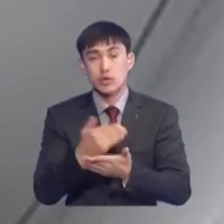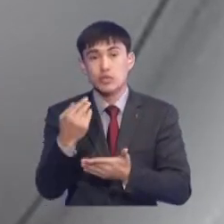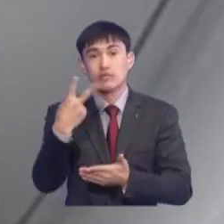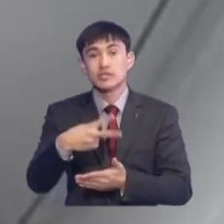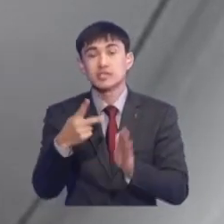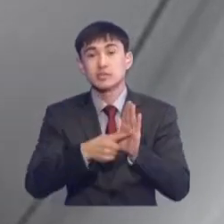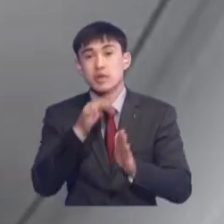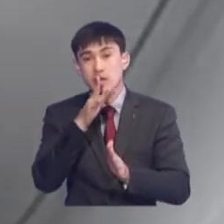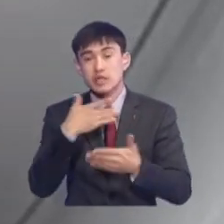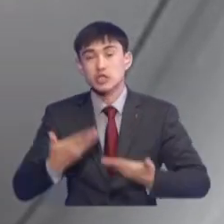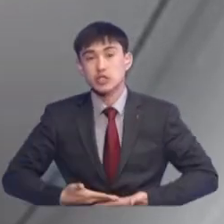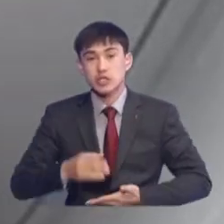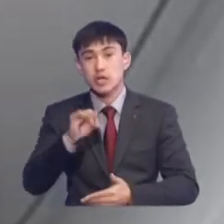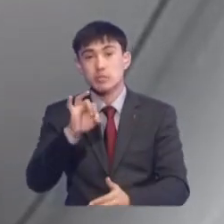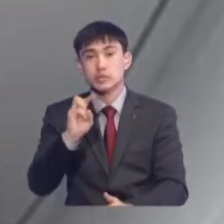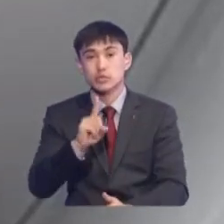двадцатисемиугольника